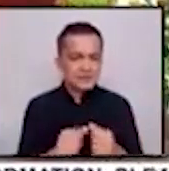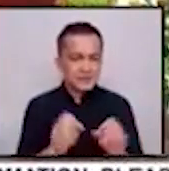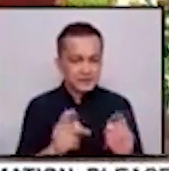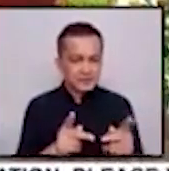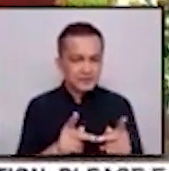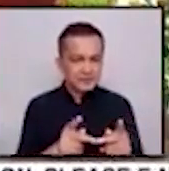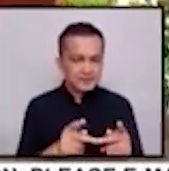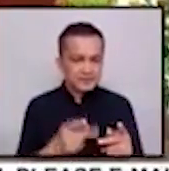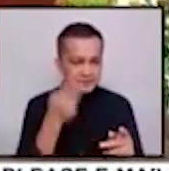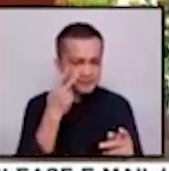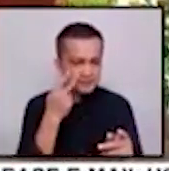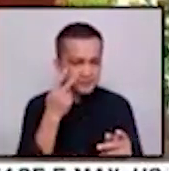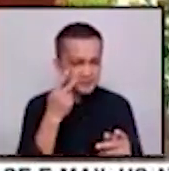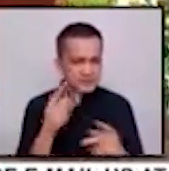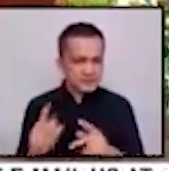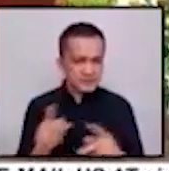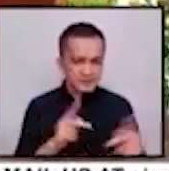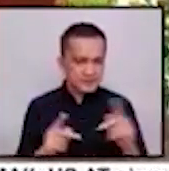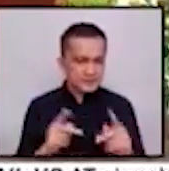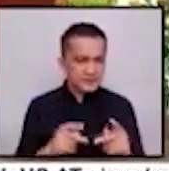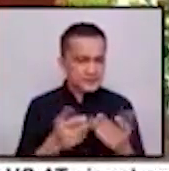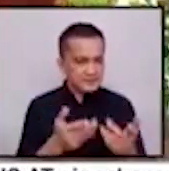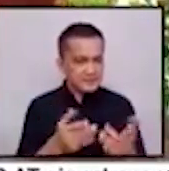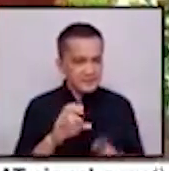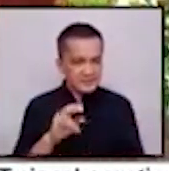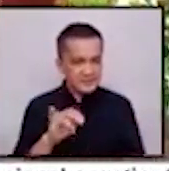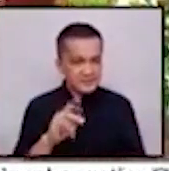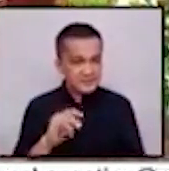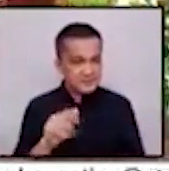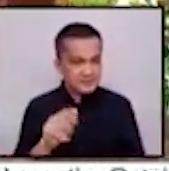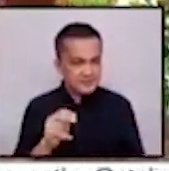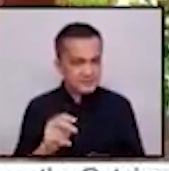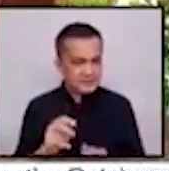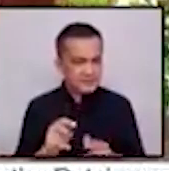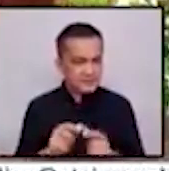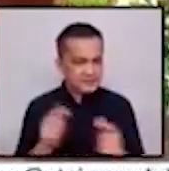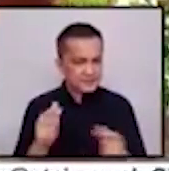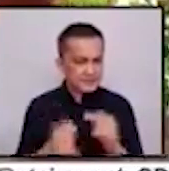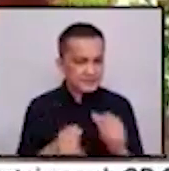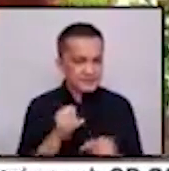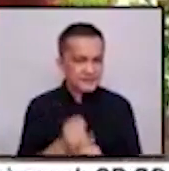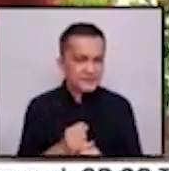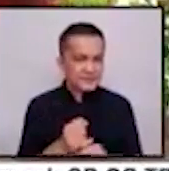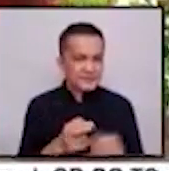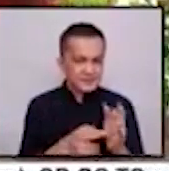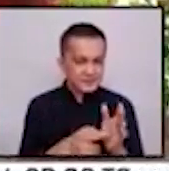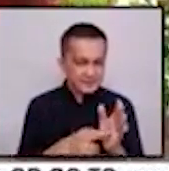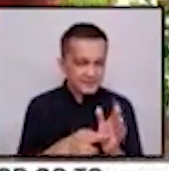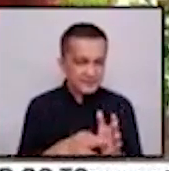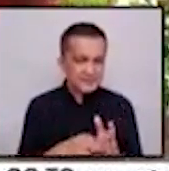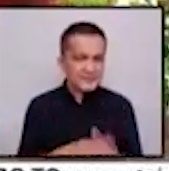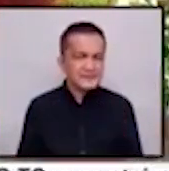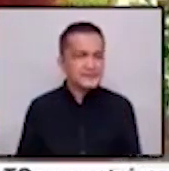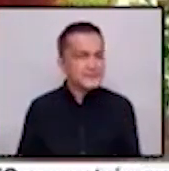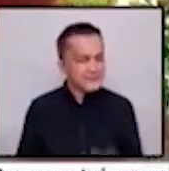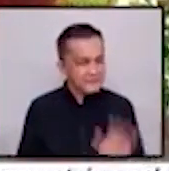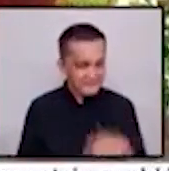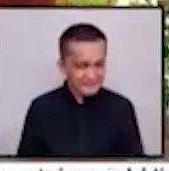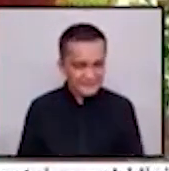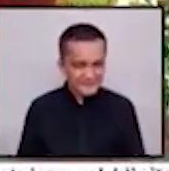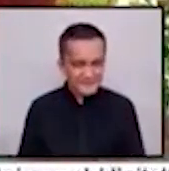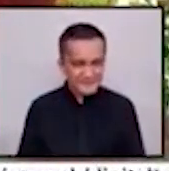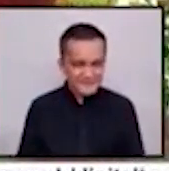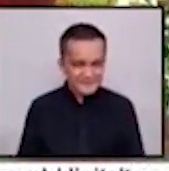yung performance ni Kristzan ng Mr. Grand International. Magre-request kami, Kristzan, yes, na sampo